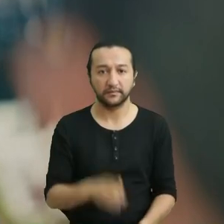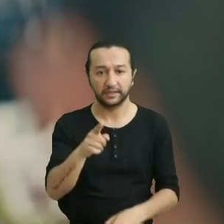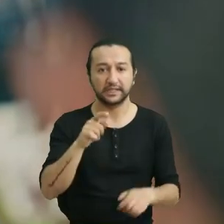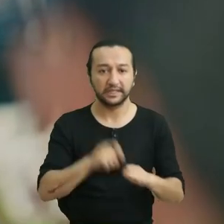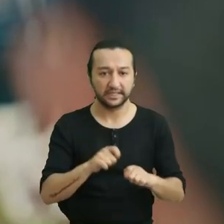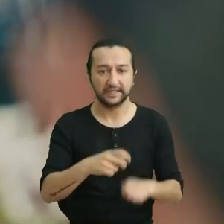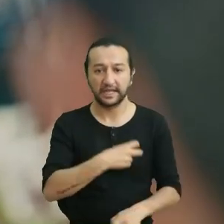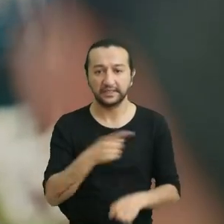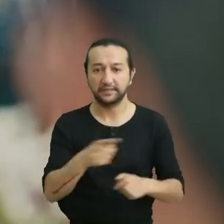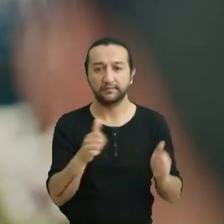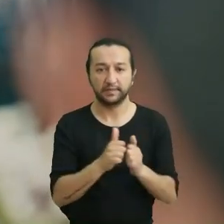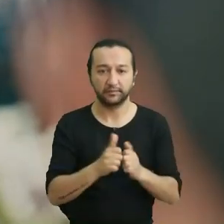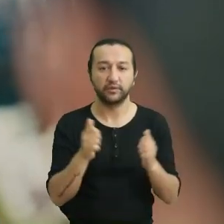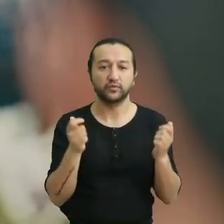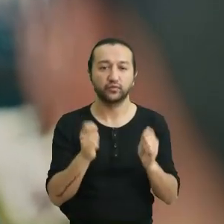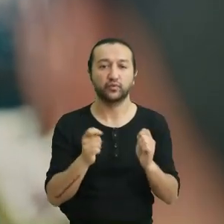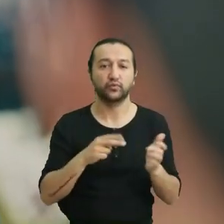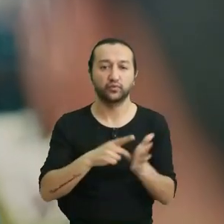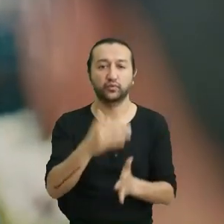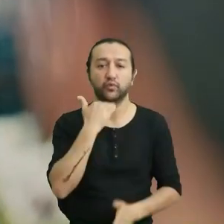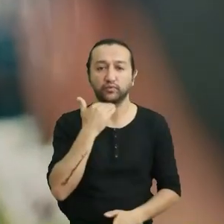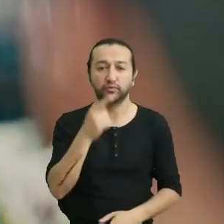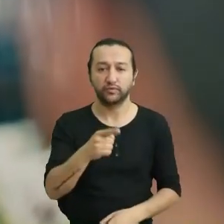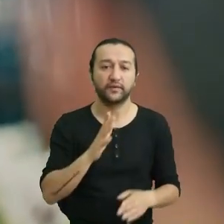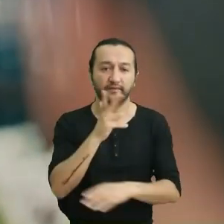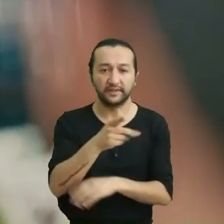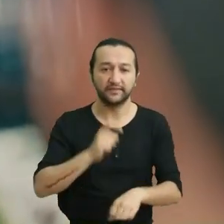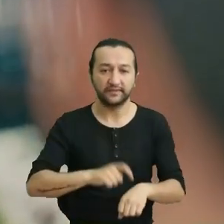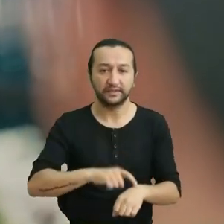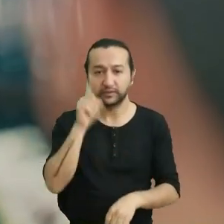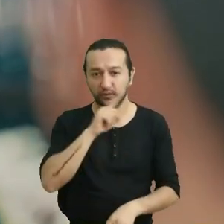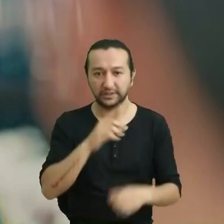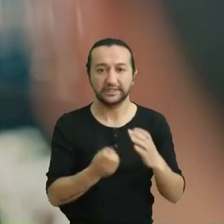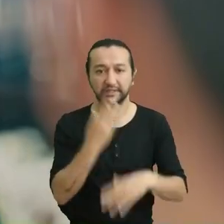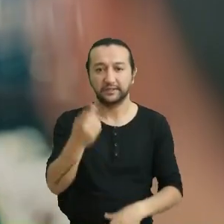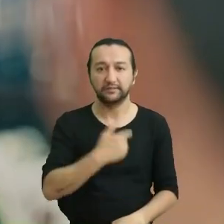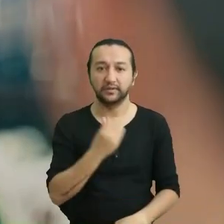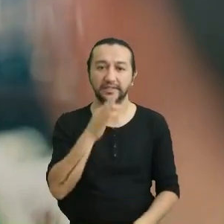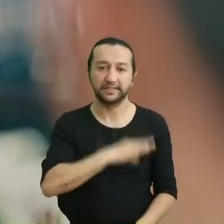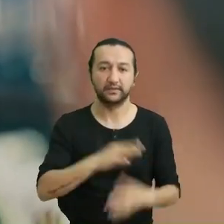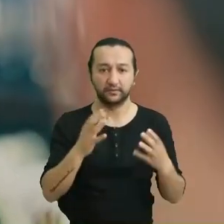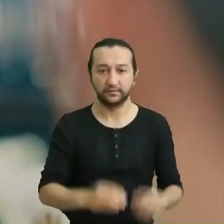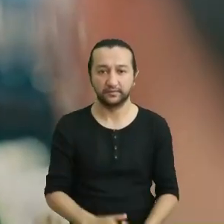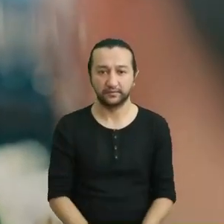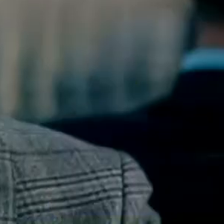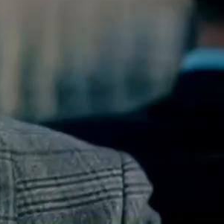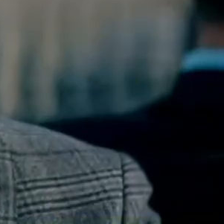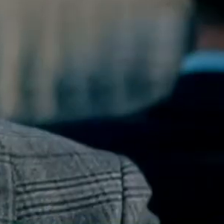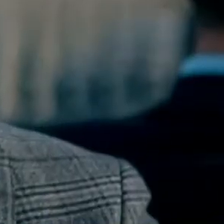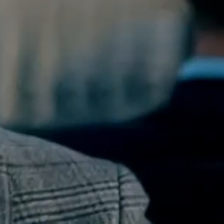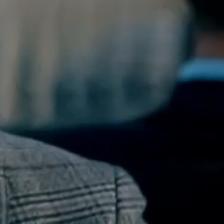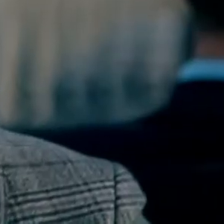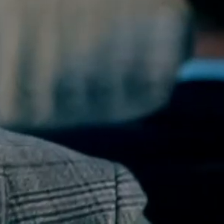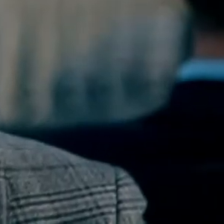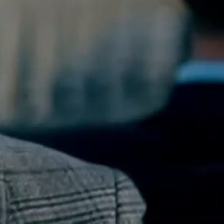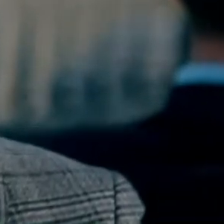işle aşk bir arada biraz zor yürür. Bu durumda işe daha fazla vakit ayıracağın için benim daha çok işime yarayacak. Yağız